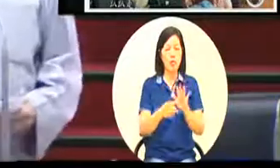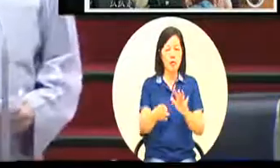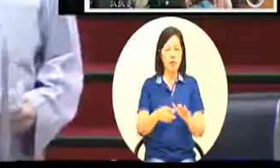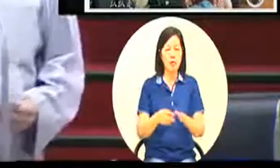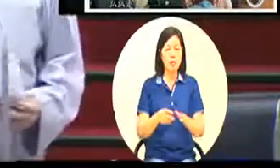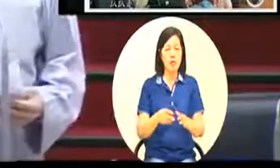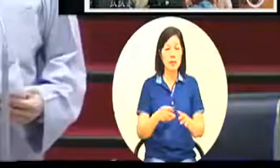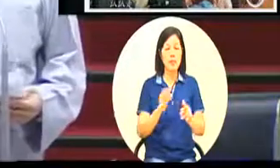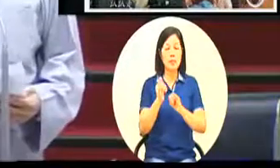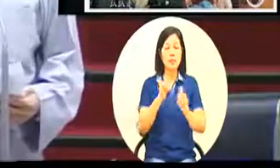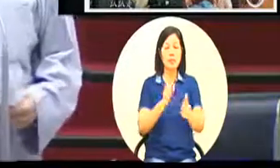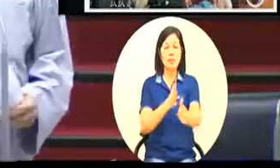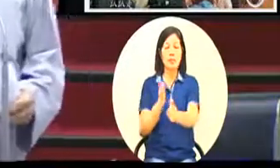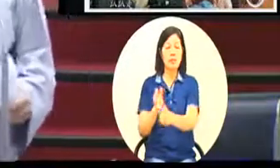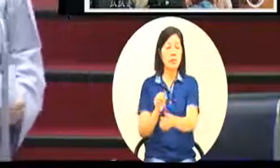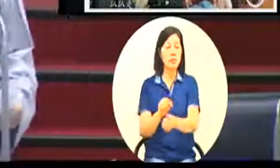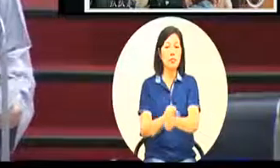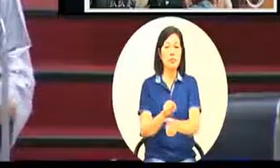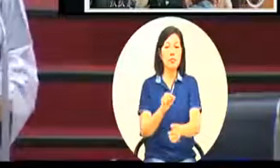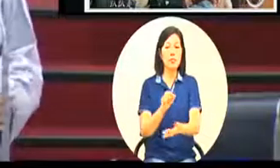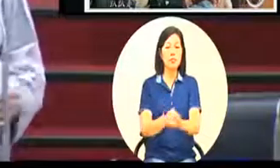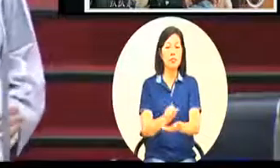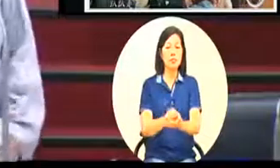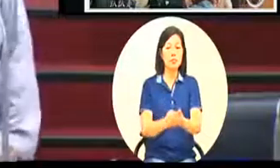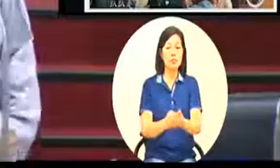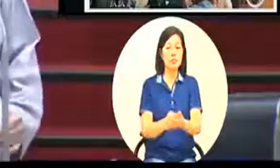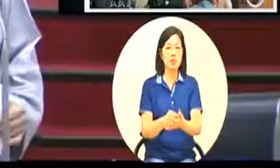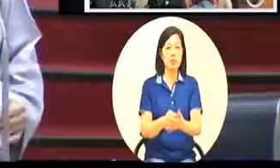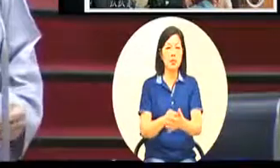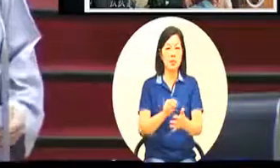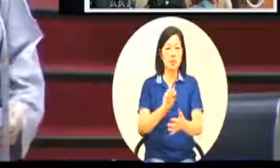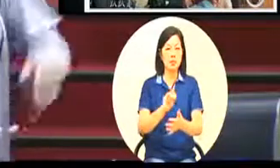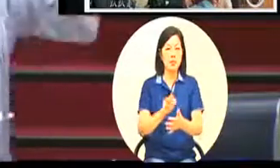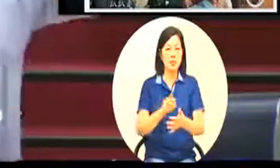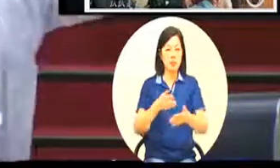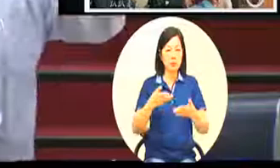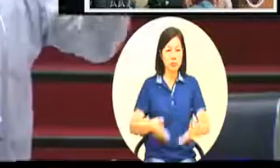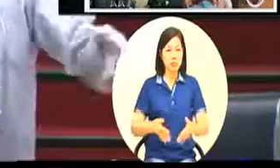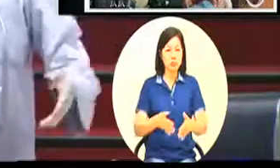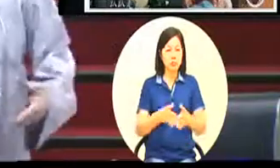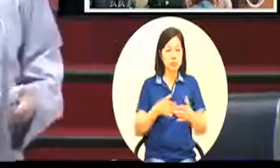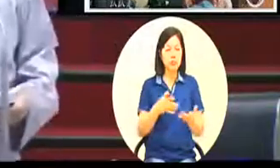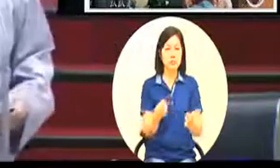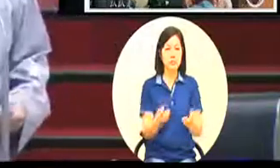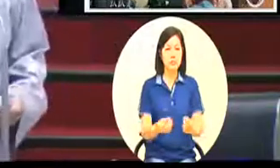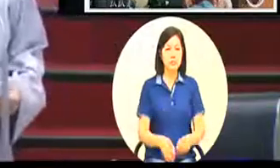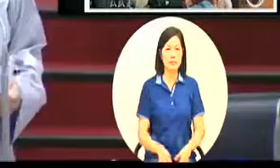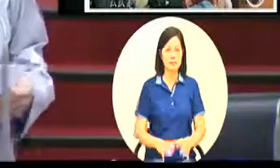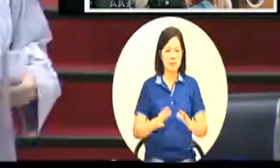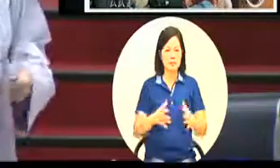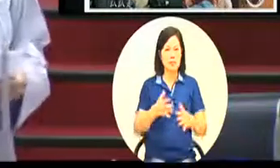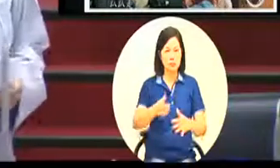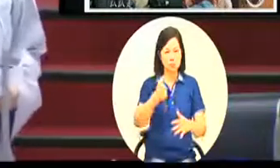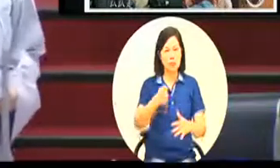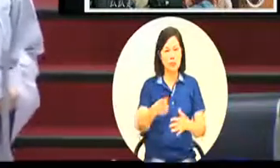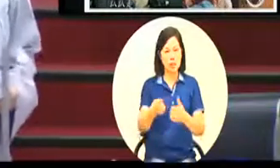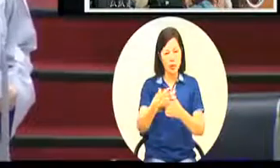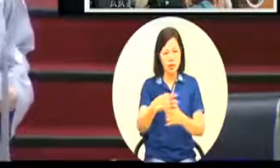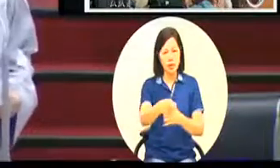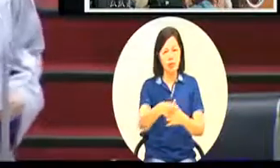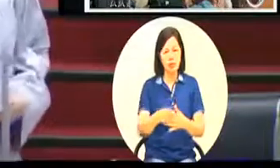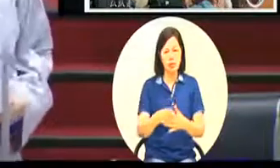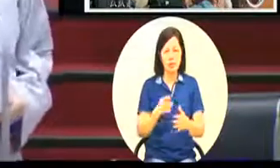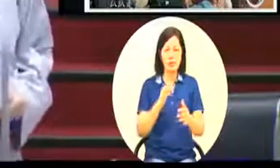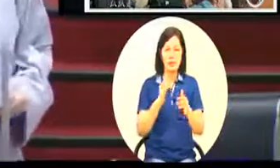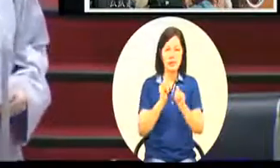啦，即个民调无重要，总统也安尼讲，民调无重要。啊，请问